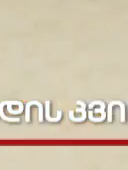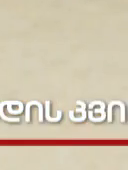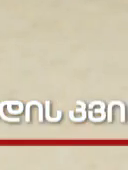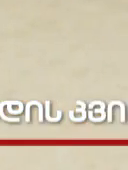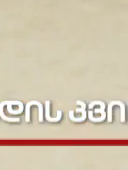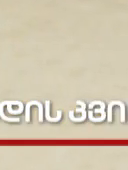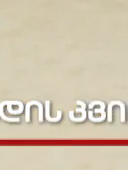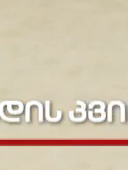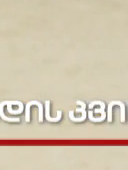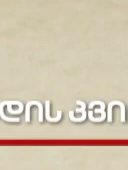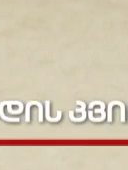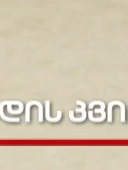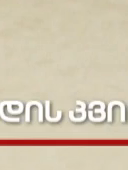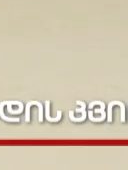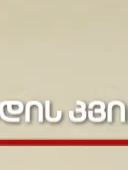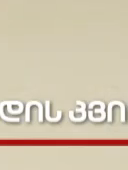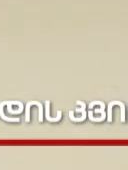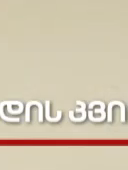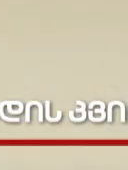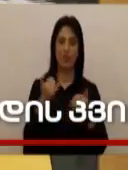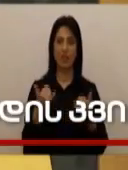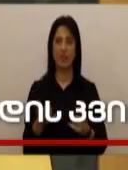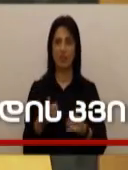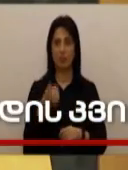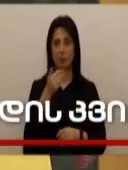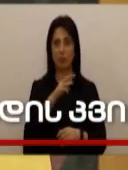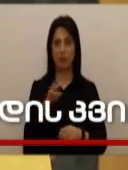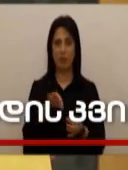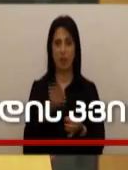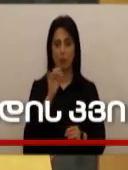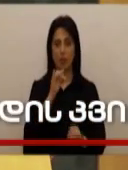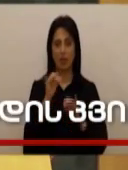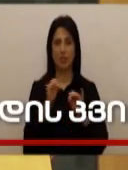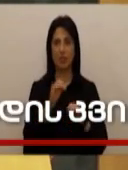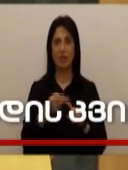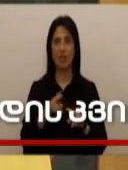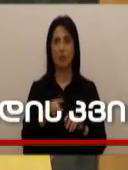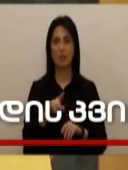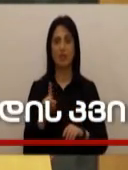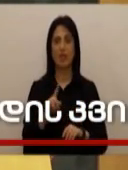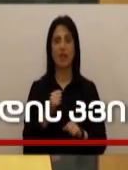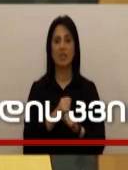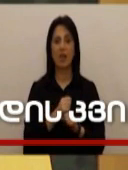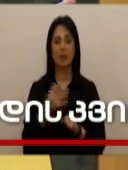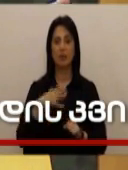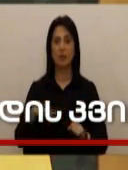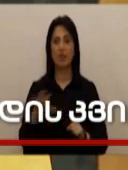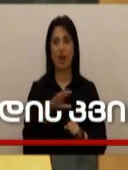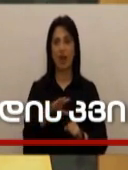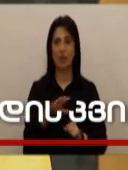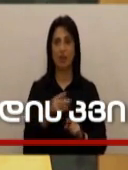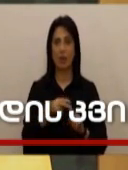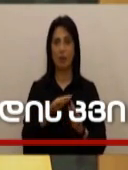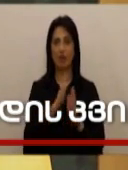მართველი პარტიის ლიდერებმა დაიკავეს. დღეს პრემიერმა მომწურავად ისაუბრა იმაზე, თუ რას აკეთებს ქვეყანა